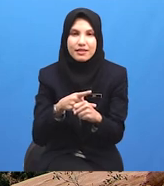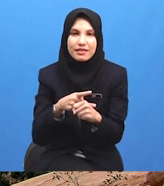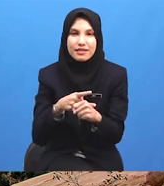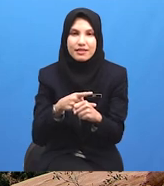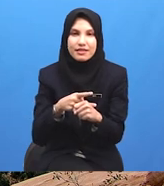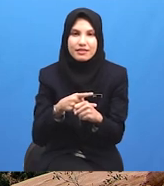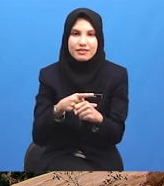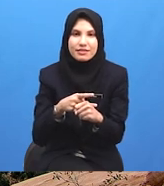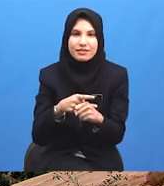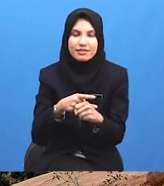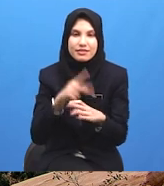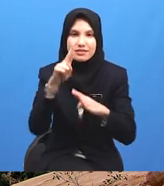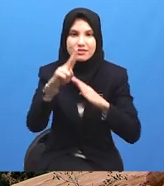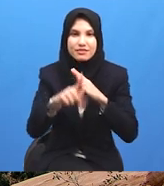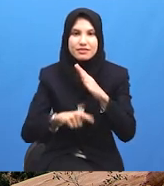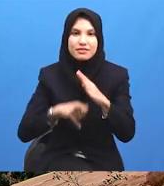planet Zuhal.